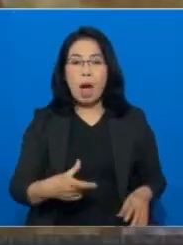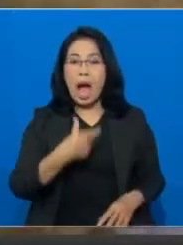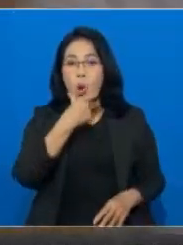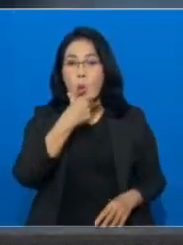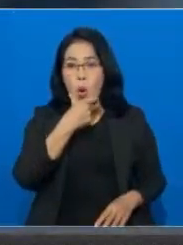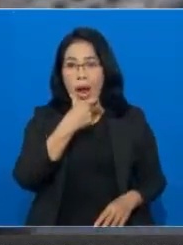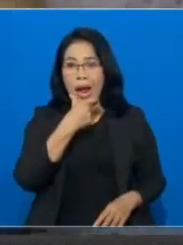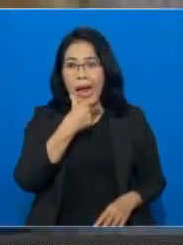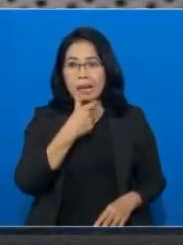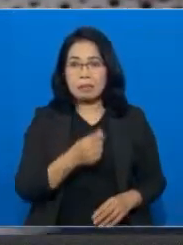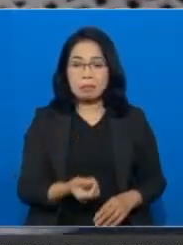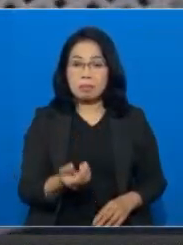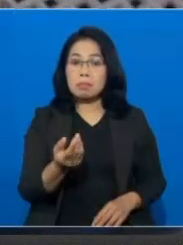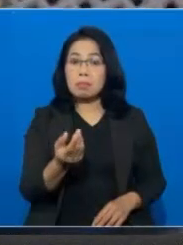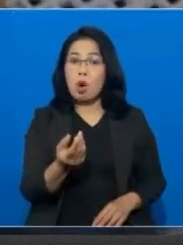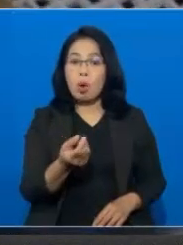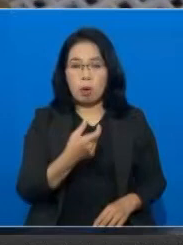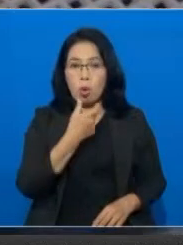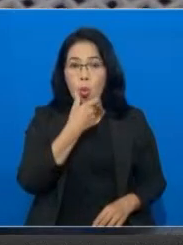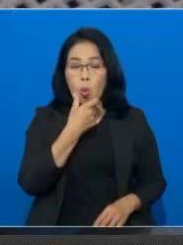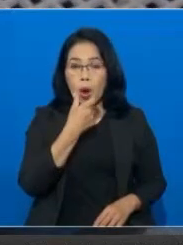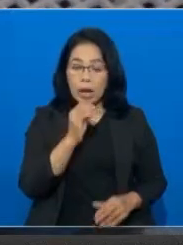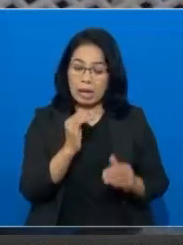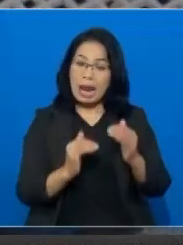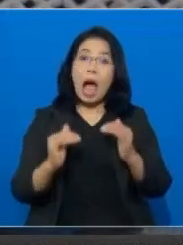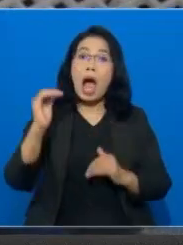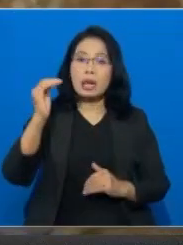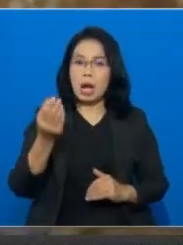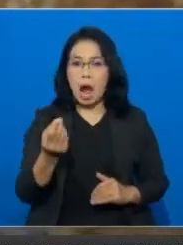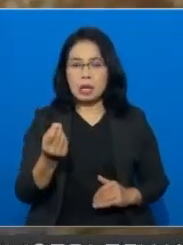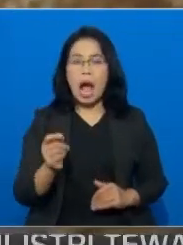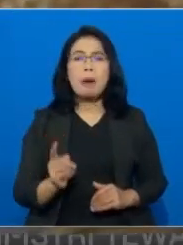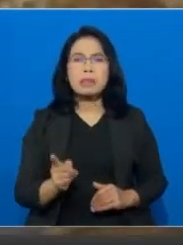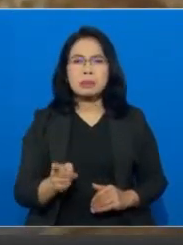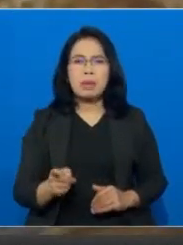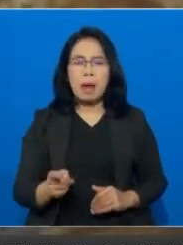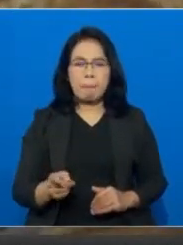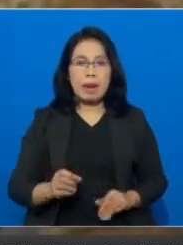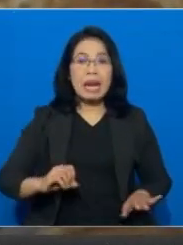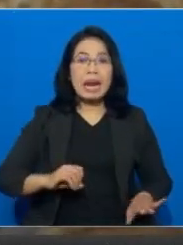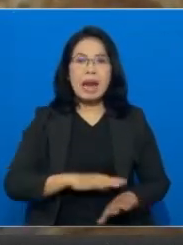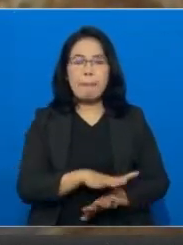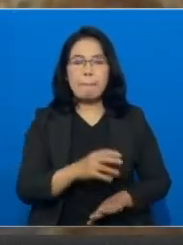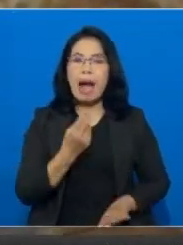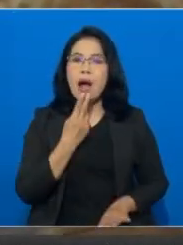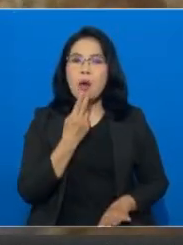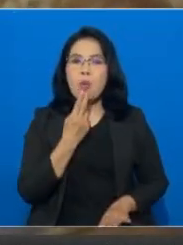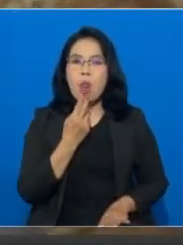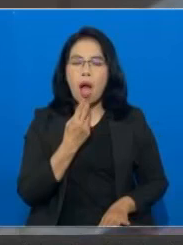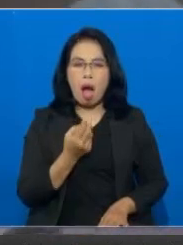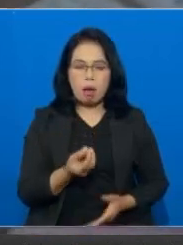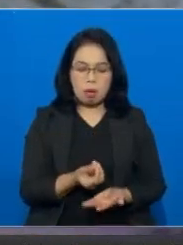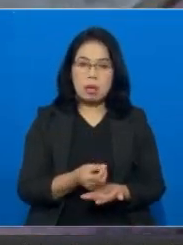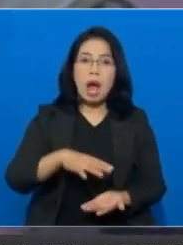mengaku terpaksa menaikkan harga jual kue Wingko miliknya karena tingginya harga gula pasir yang menjadi salah satu bahan baku utama.